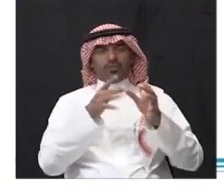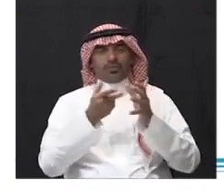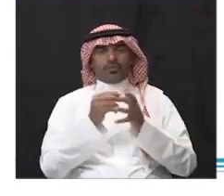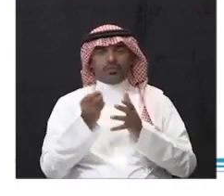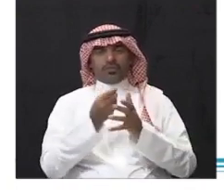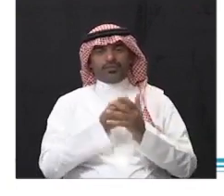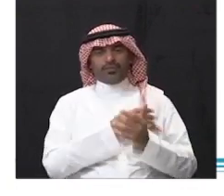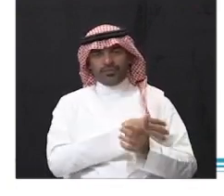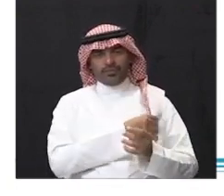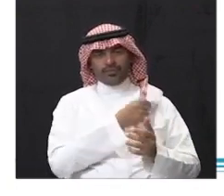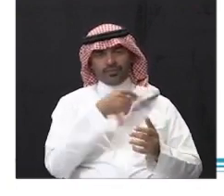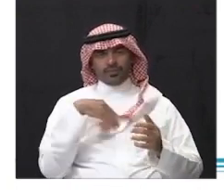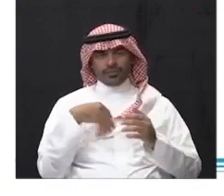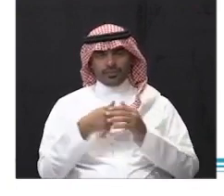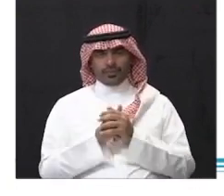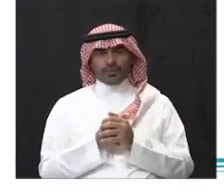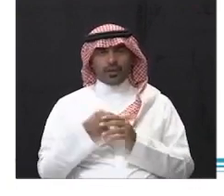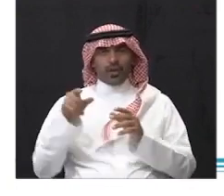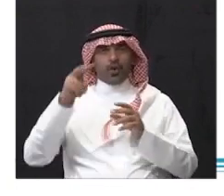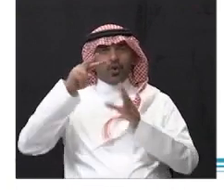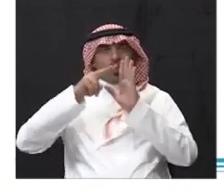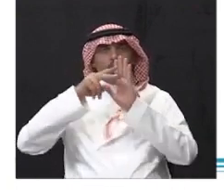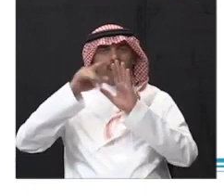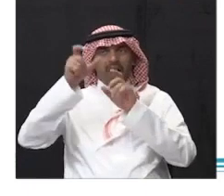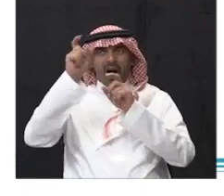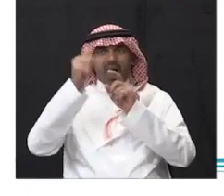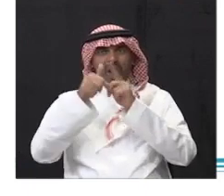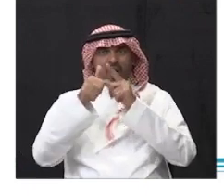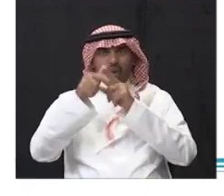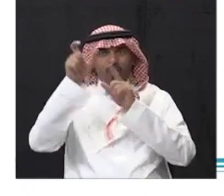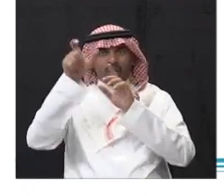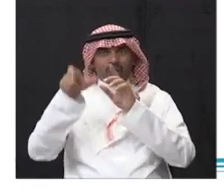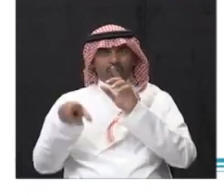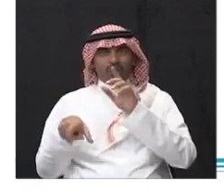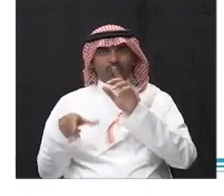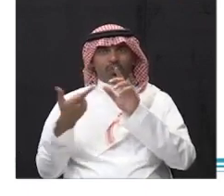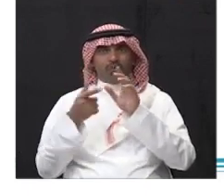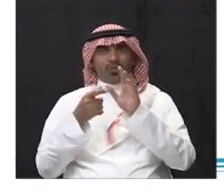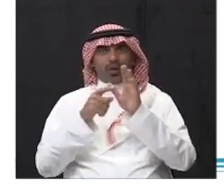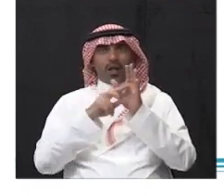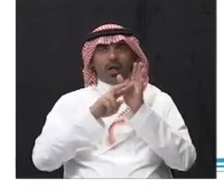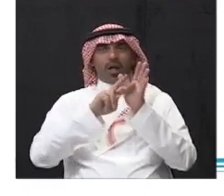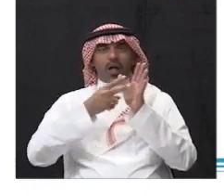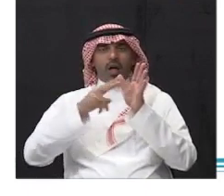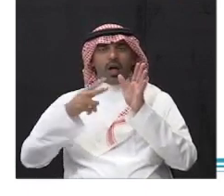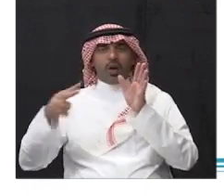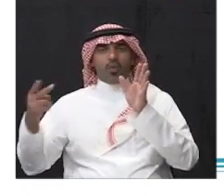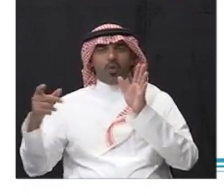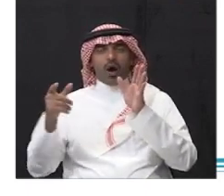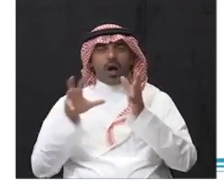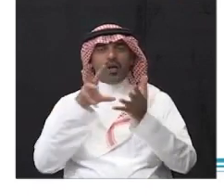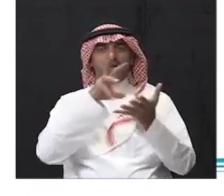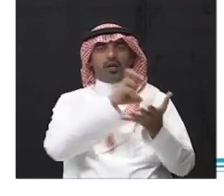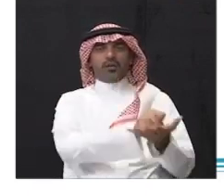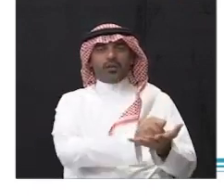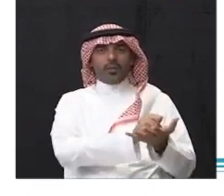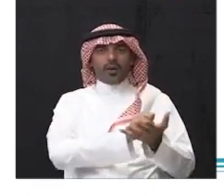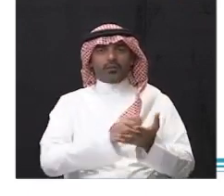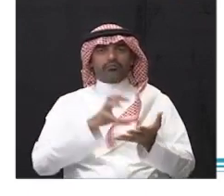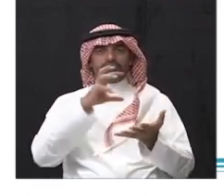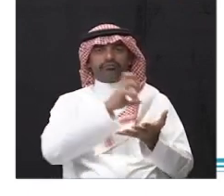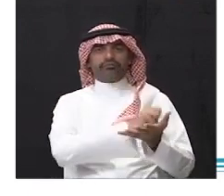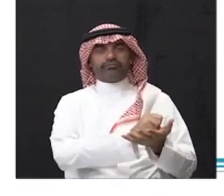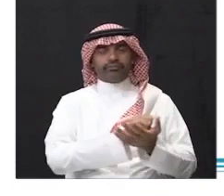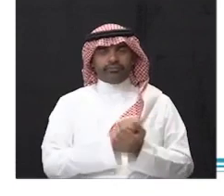لديكم الآن أنواع الاستعمار، أريد تعريفه كما هو واضح في الجدول والأمثلة،